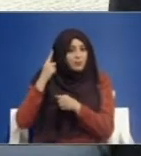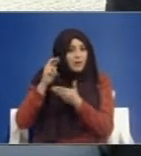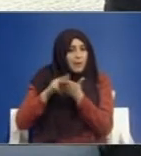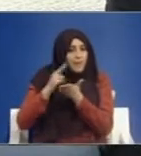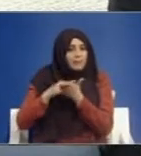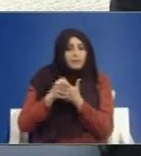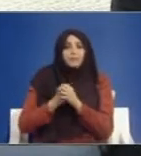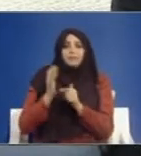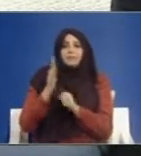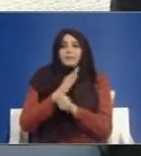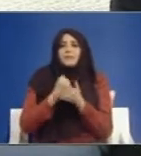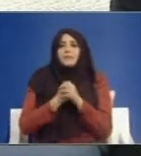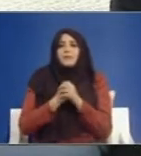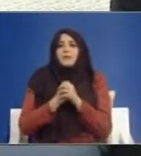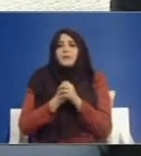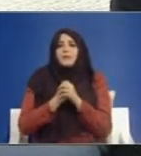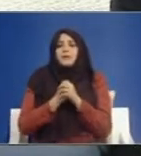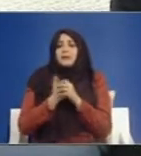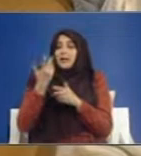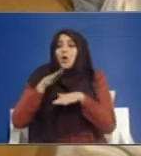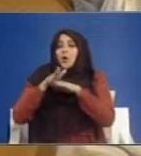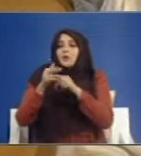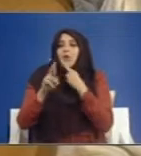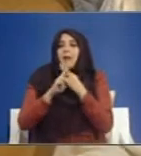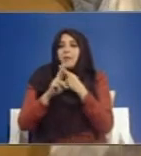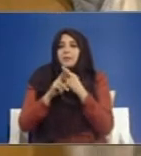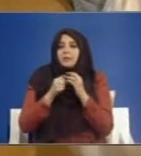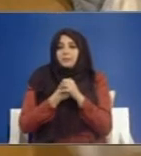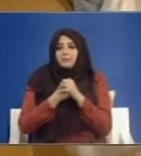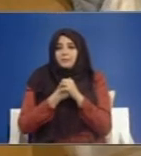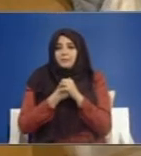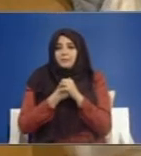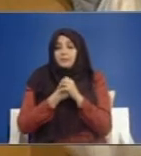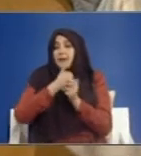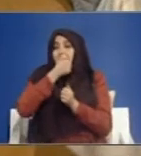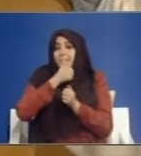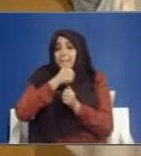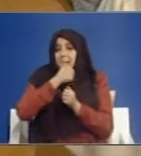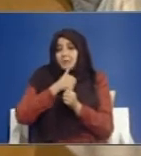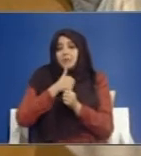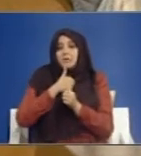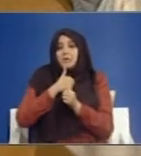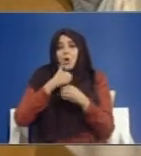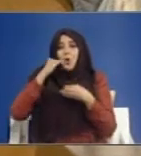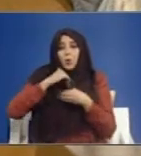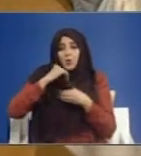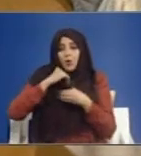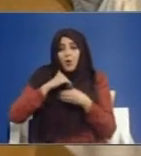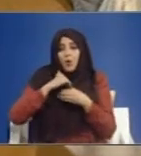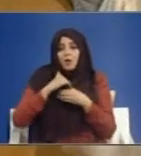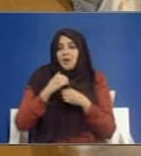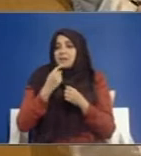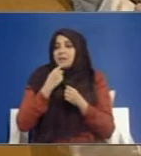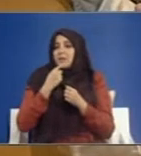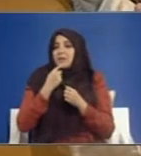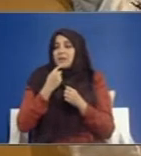إذن الصبر ما هو في هذه الحالة الشيخ محمد؟ لذلك قلت الصبر لابد أن يفهم معناها الصبر. الصبر والإنسان أن